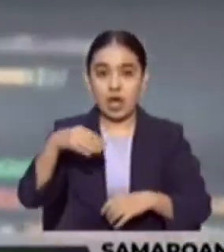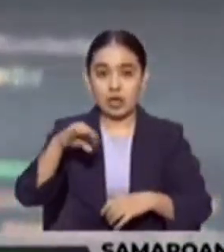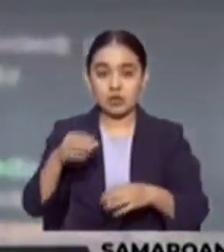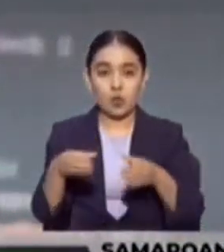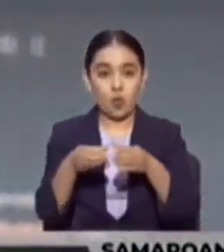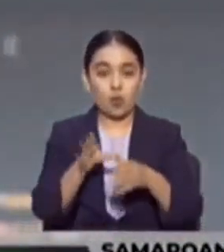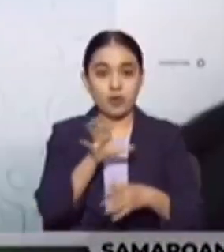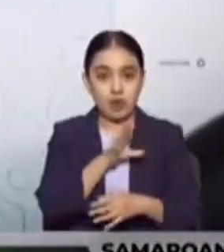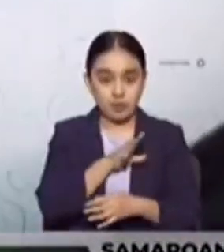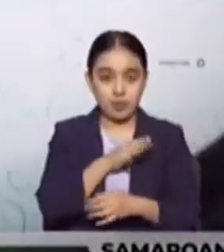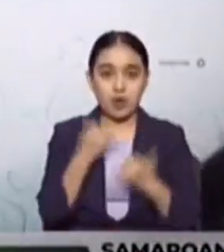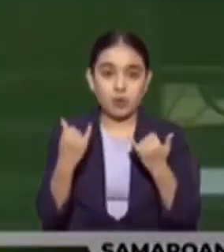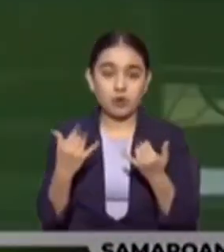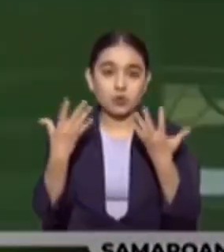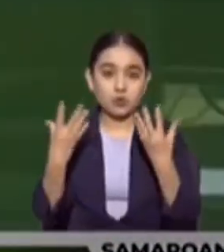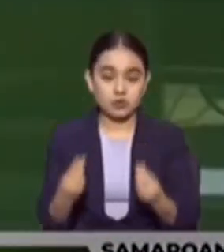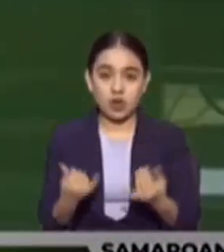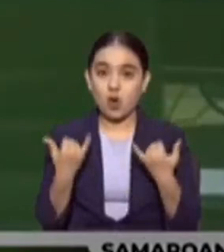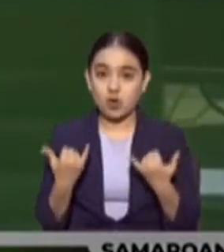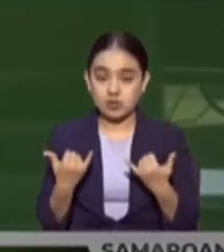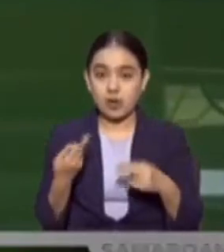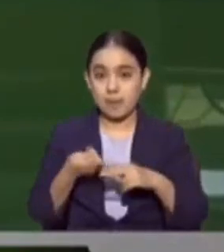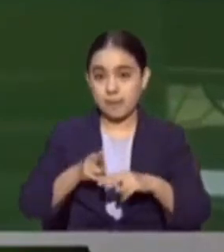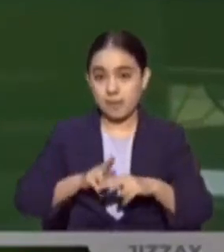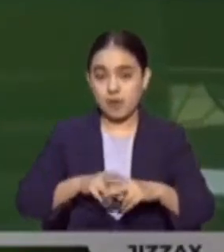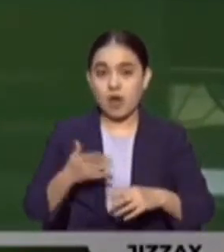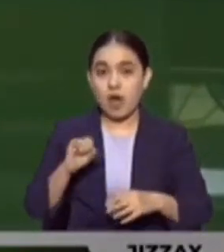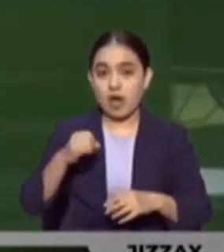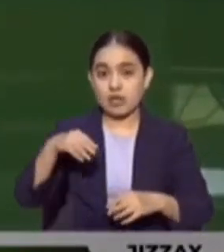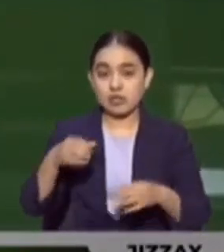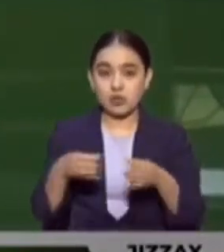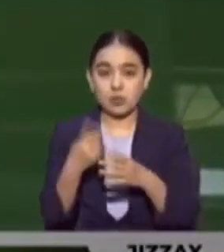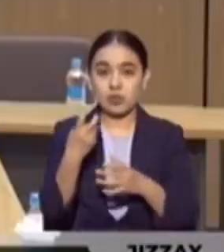kompaniyasi bo'lgan bo'lsa, bugungi kunda hozir bu IT kompaniyalar 200 dan